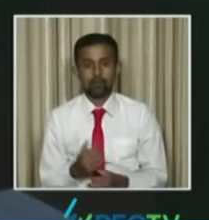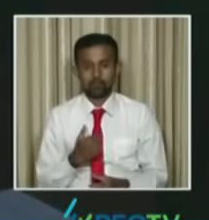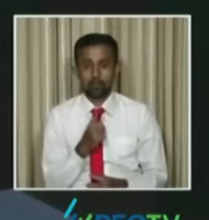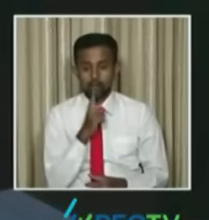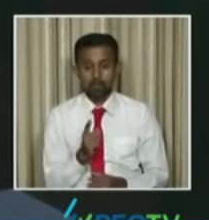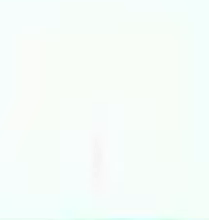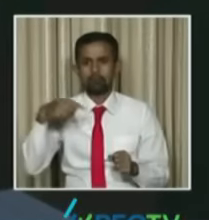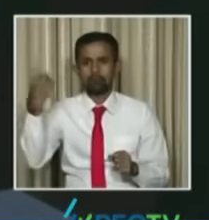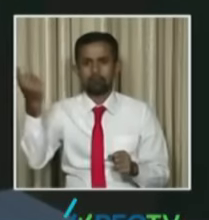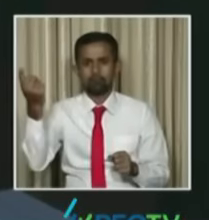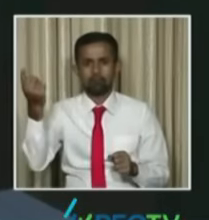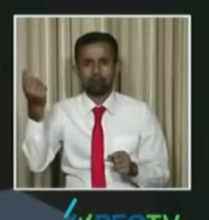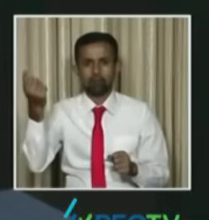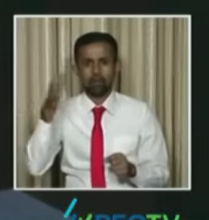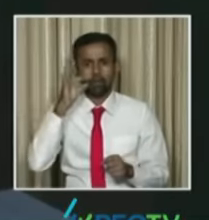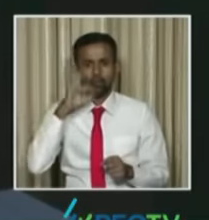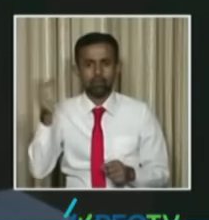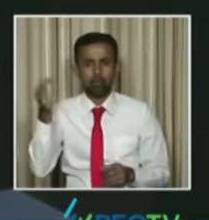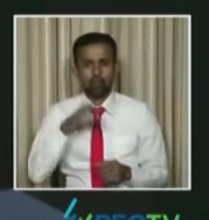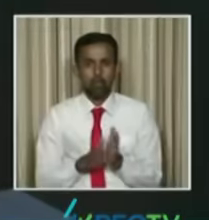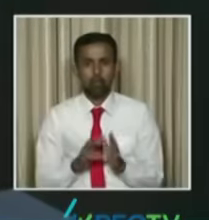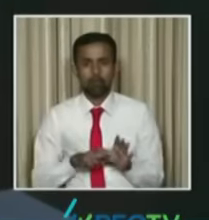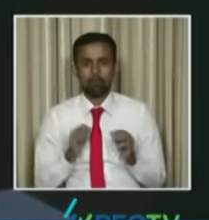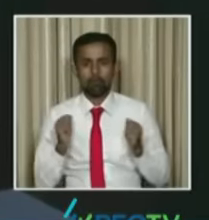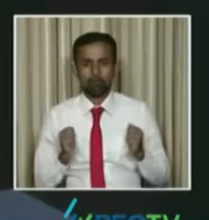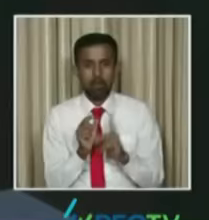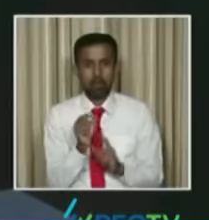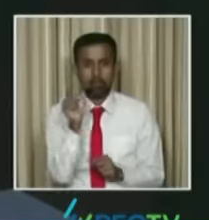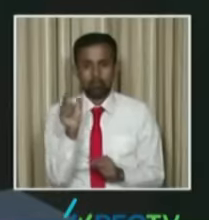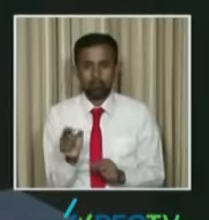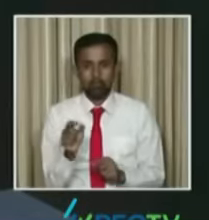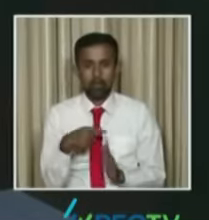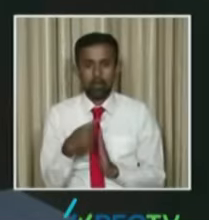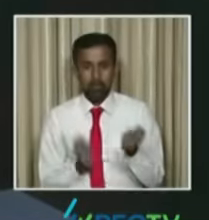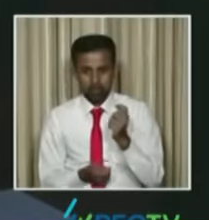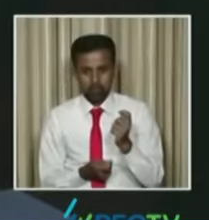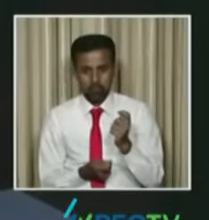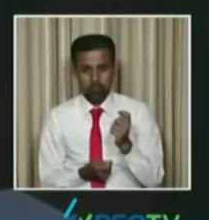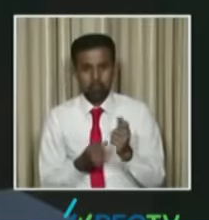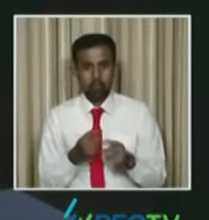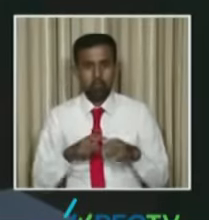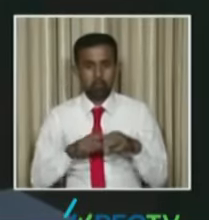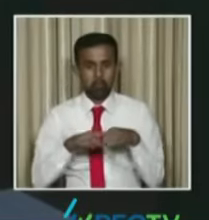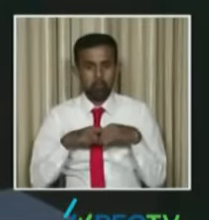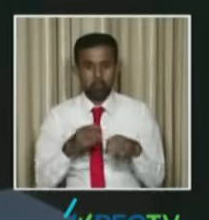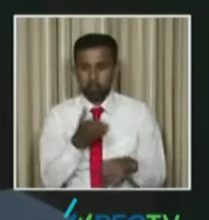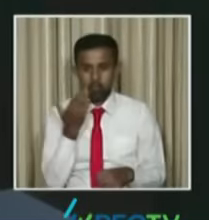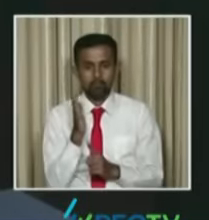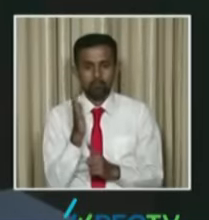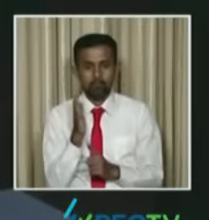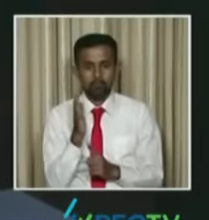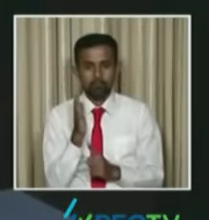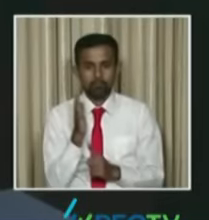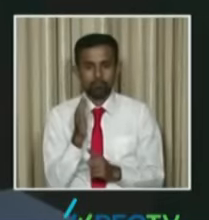මගේ වරප්‍රසාද කඩ වුණා. කාගේ හරි පුතෙක් කැවිලා මේ කමිටිය වල වාඩි වෙලා එහෙම පුළුවන්ද? ශ්‍රී ලංකා ක්‍රිකට් ගැන ප්‍රශ්න කරන්න පුළුවන්ද මේ වගේ